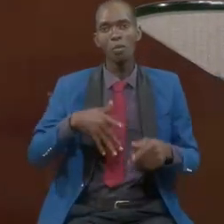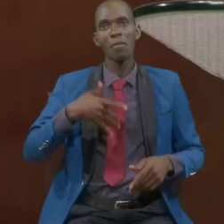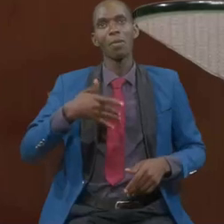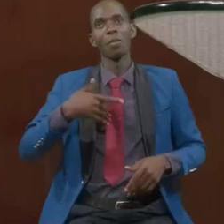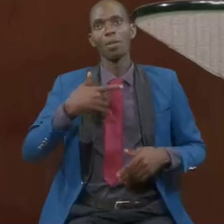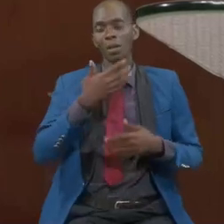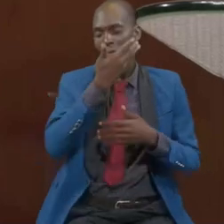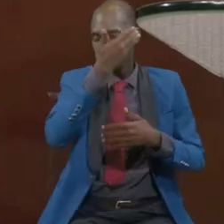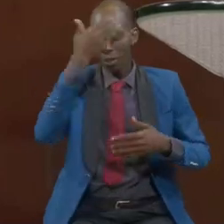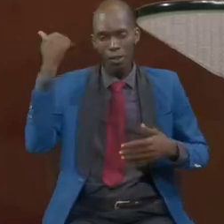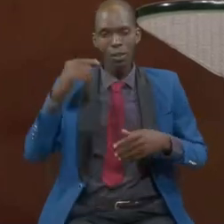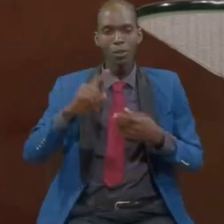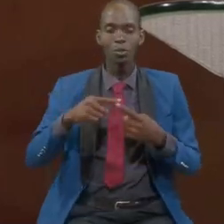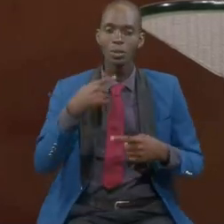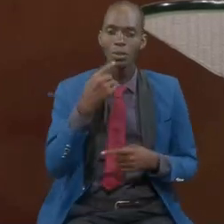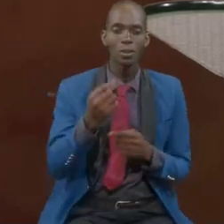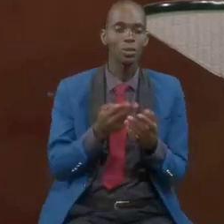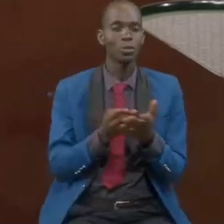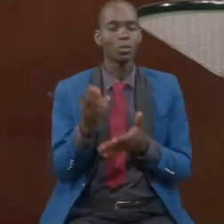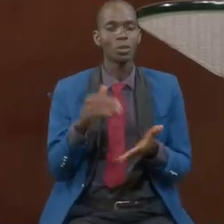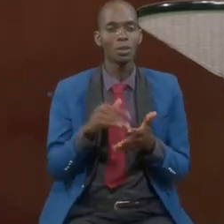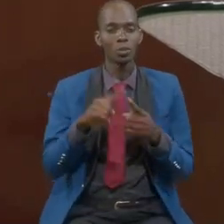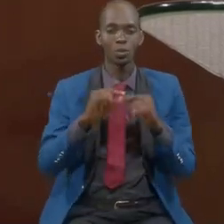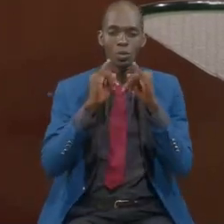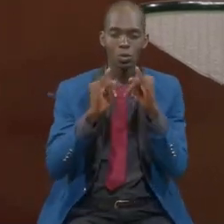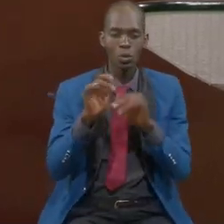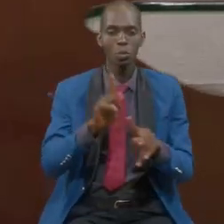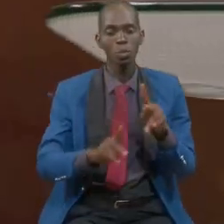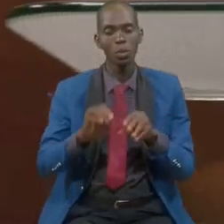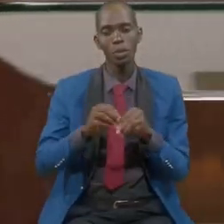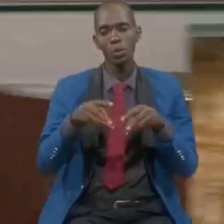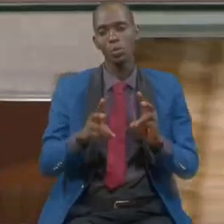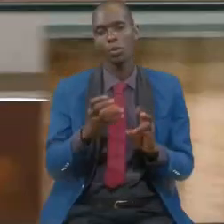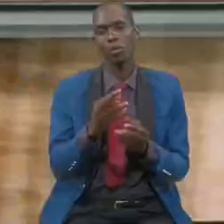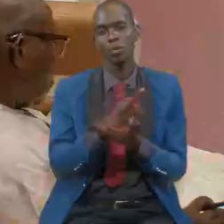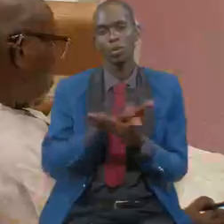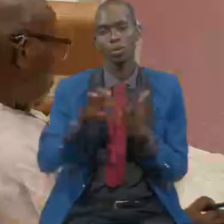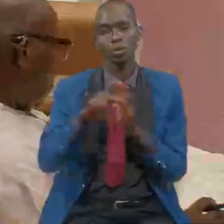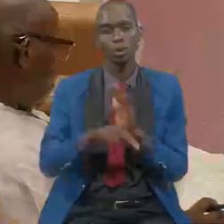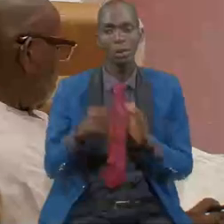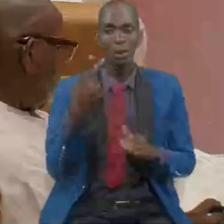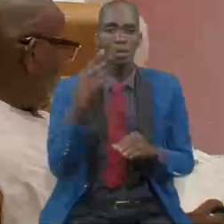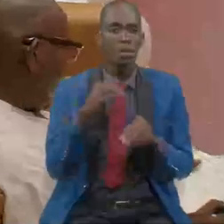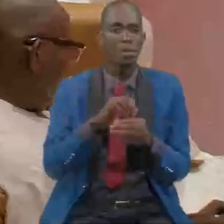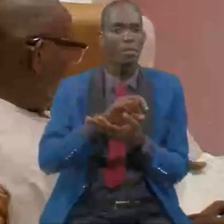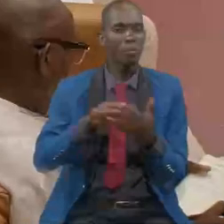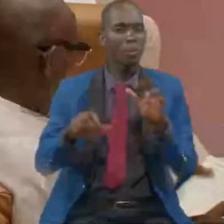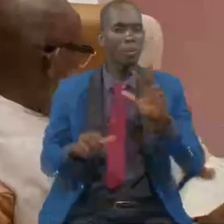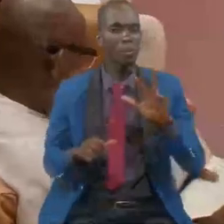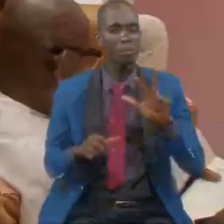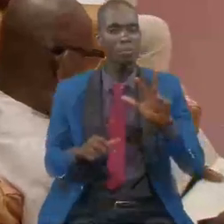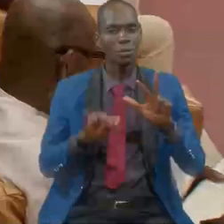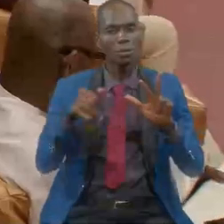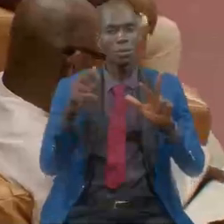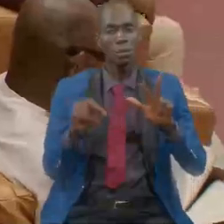la vérité, d'enseigner la vérité, d'instruire selon la voie de la justice. Voyons le verset 3 qui dit